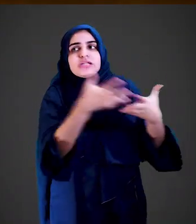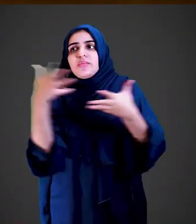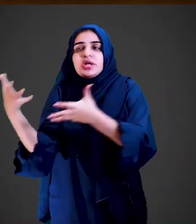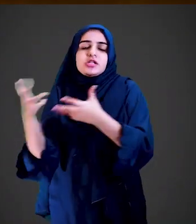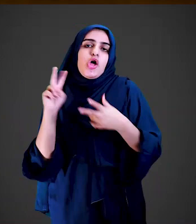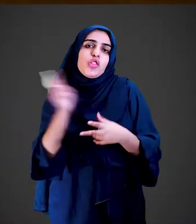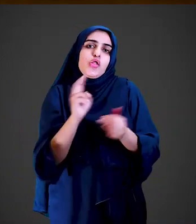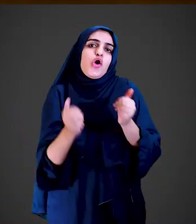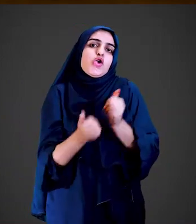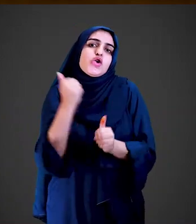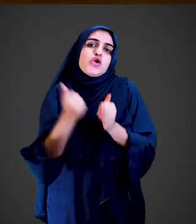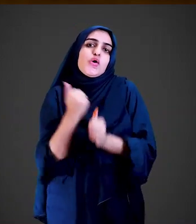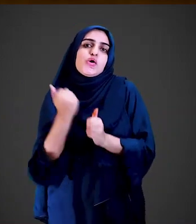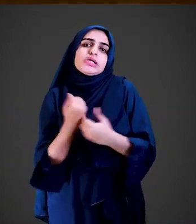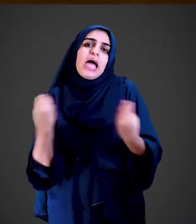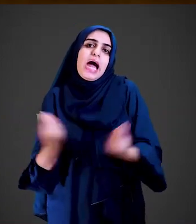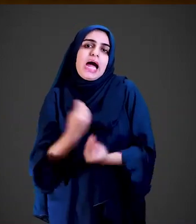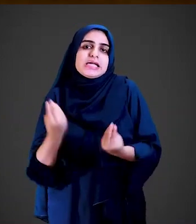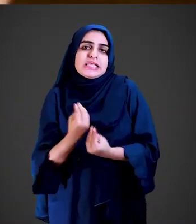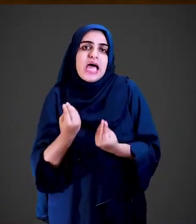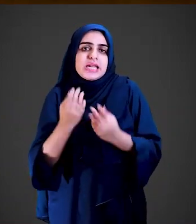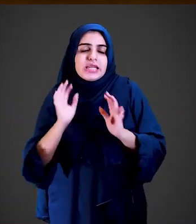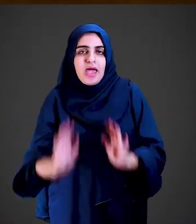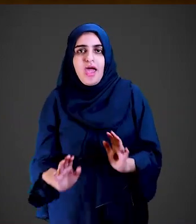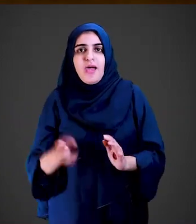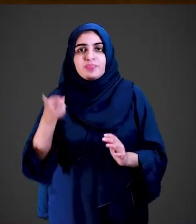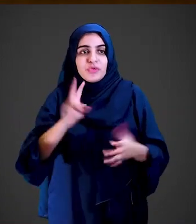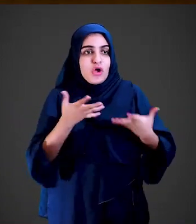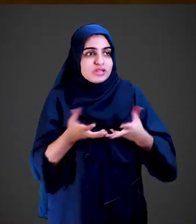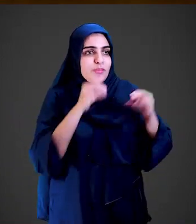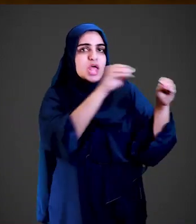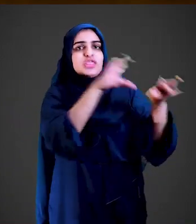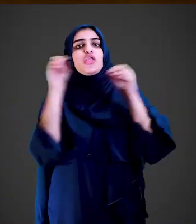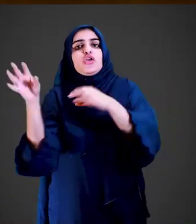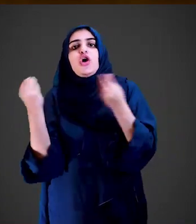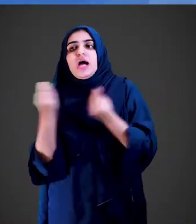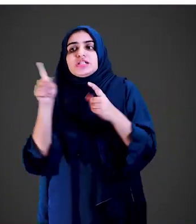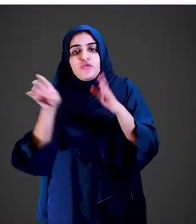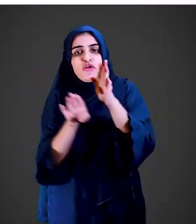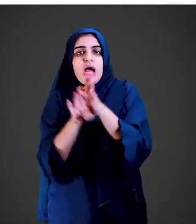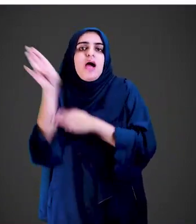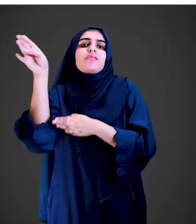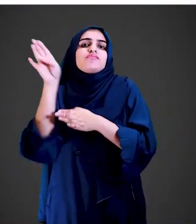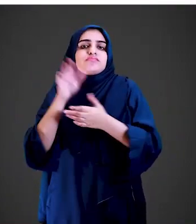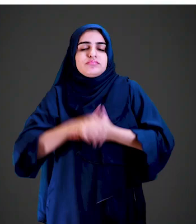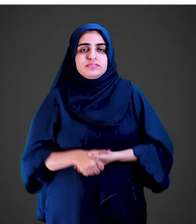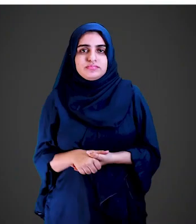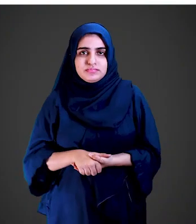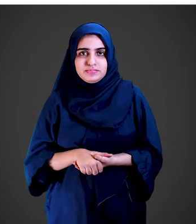سا جو ہے وہ انجوائے کر سکے اور اس کو ریسورسز ملیں تاکہ وہ ترقی آگے کر سکے